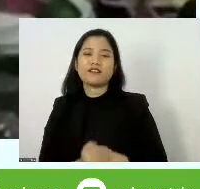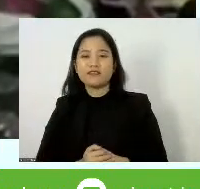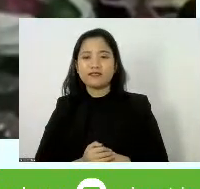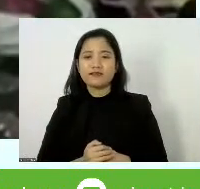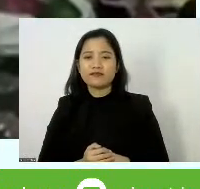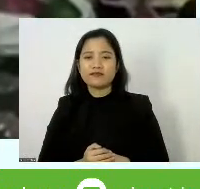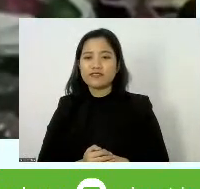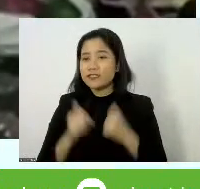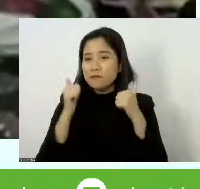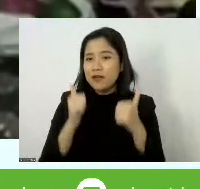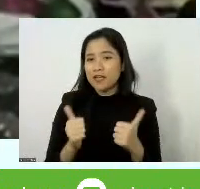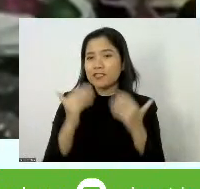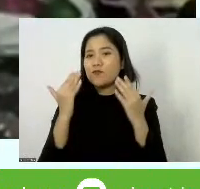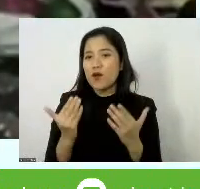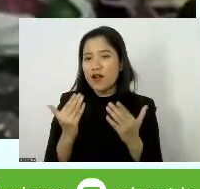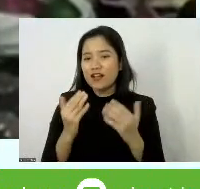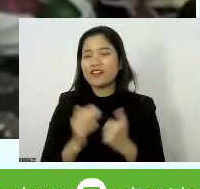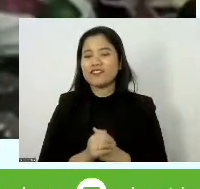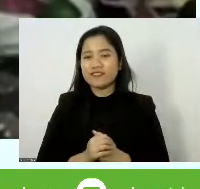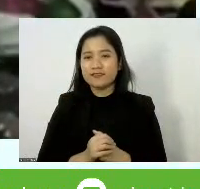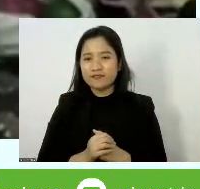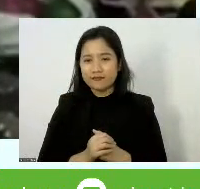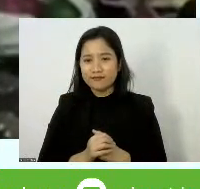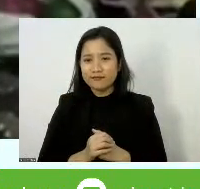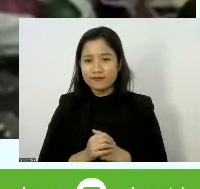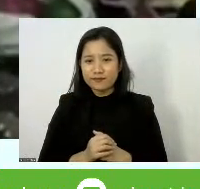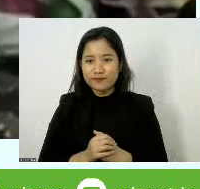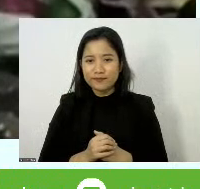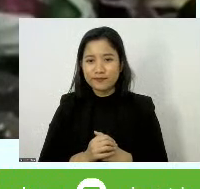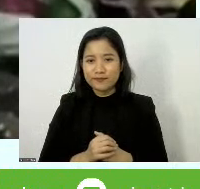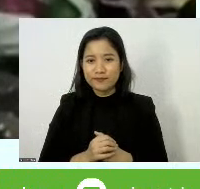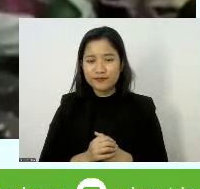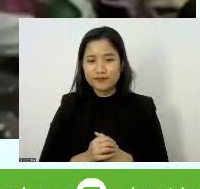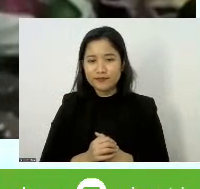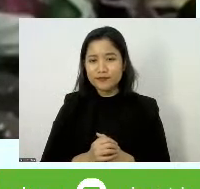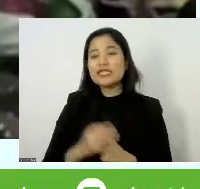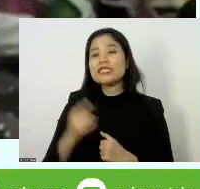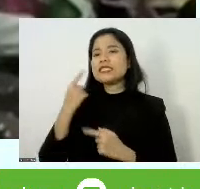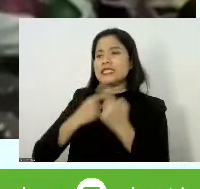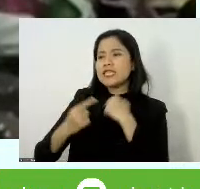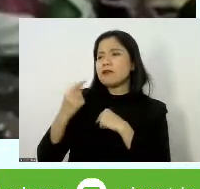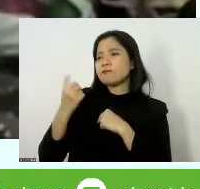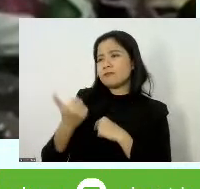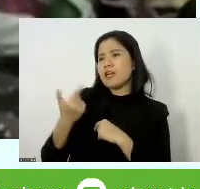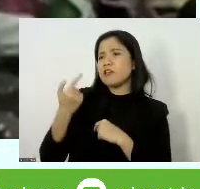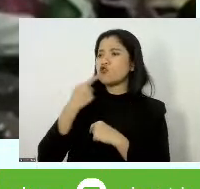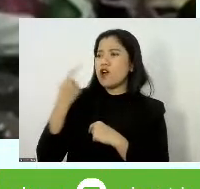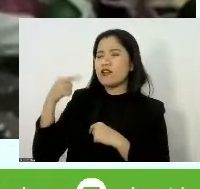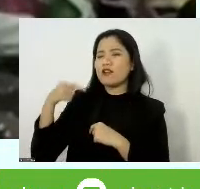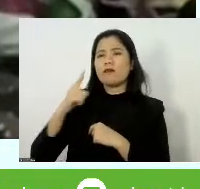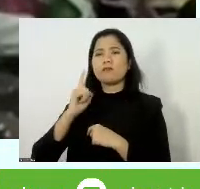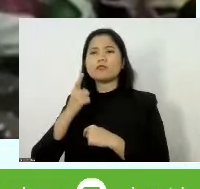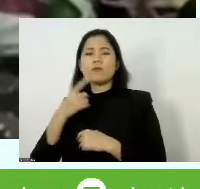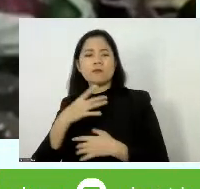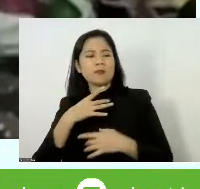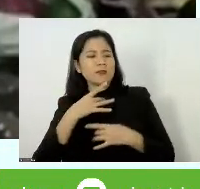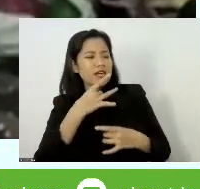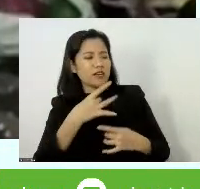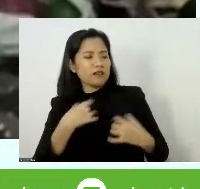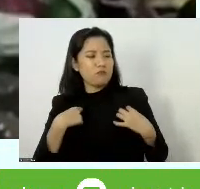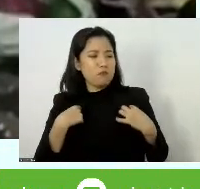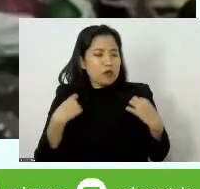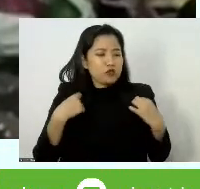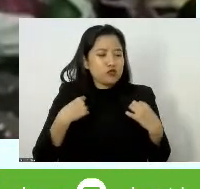semoga baik ya Iya mba Ajeng anu mbak ini kenapa tertarik sama fashion yang sustainable nih Mbak boleh